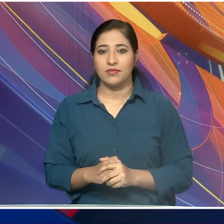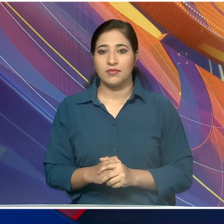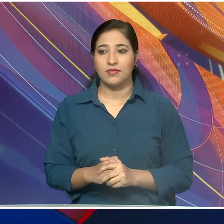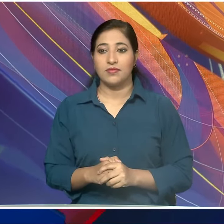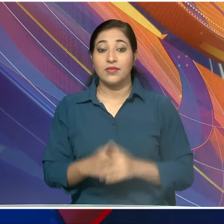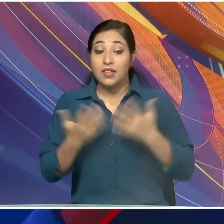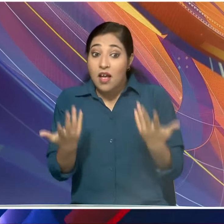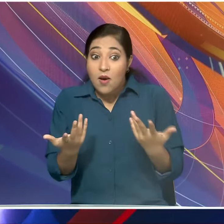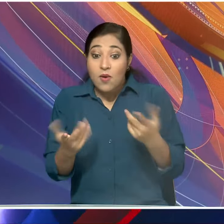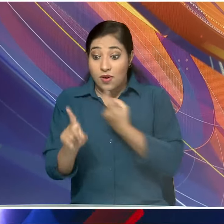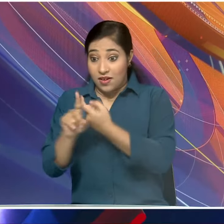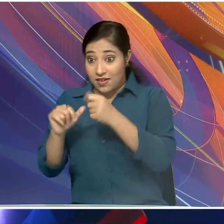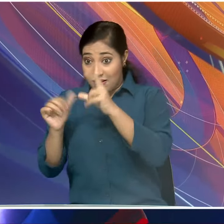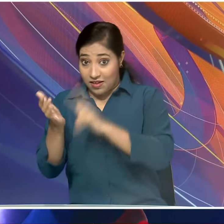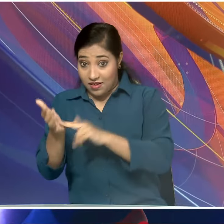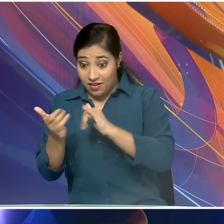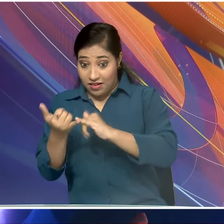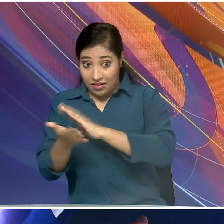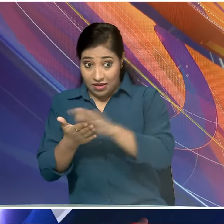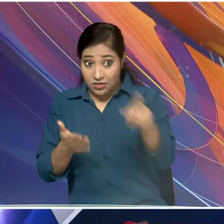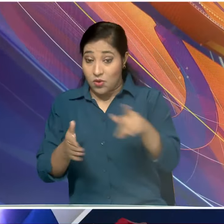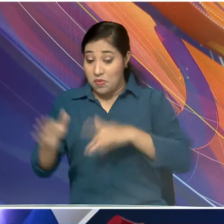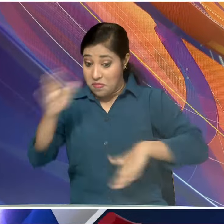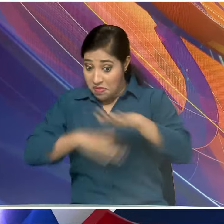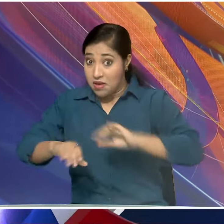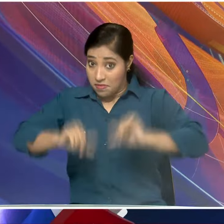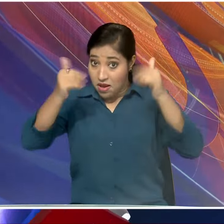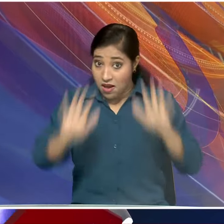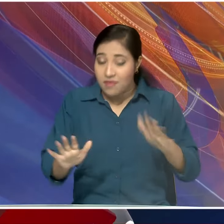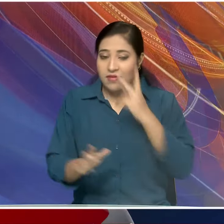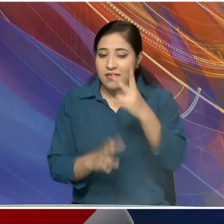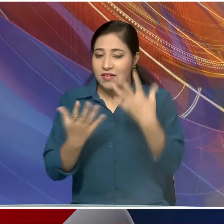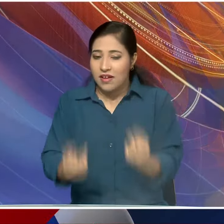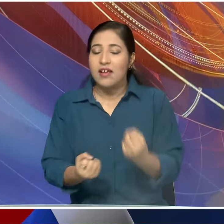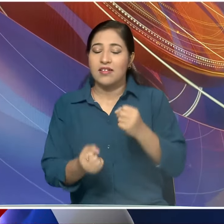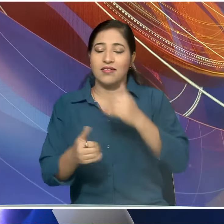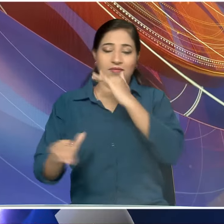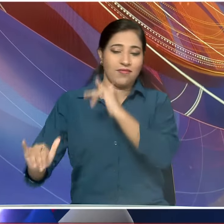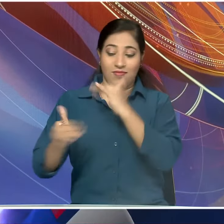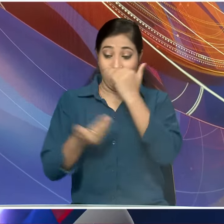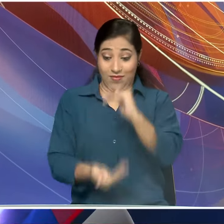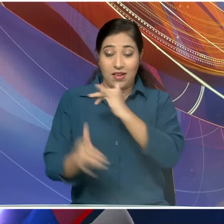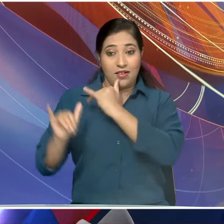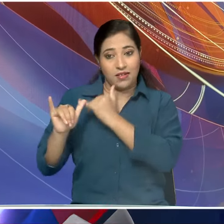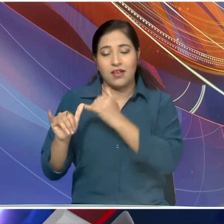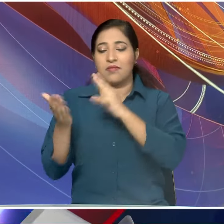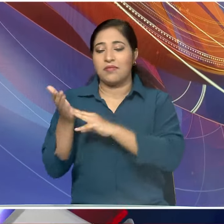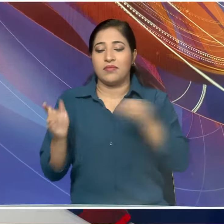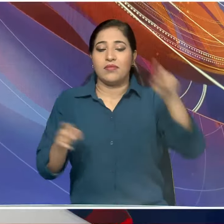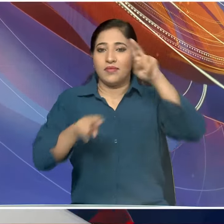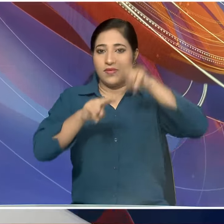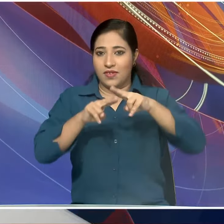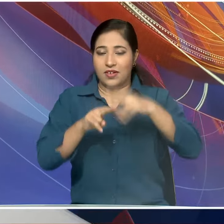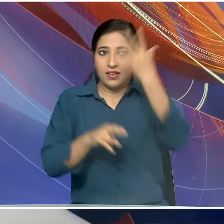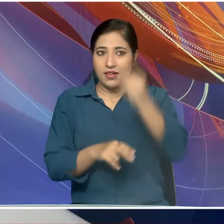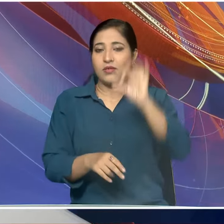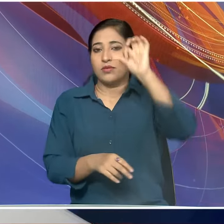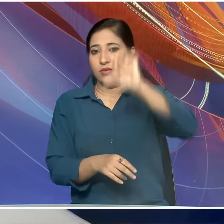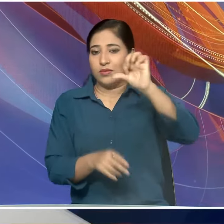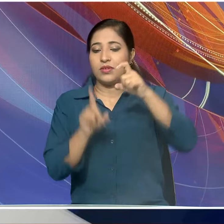तो क्या कंस अपनी इस चाल में कामयाब हो पाएगा, जानने के लिए देखिए धारावाहिक बालकृष्ण सोमवार से शुक्रवार रात 9 बजे